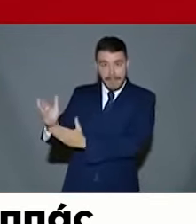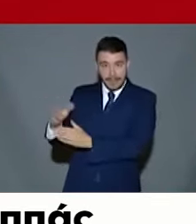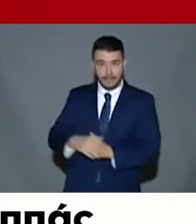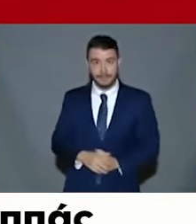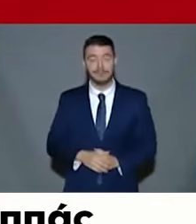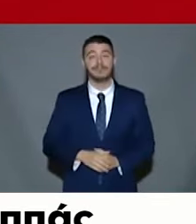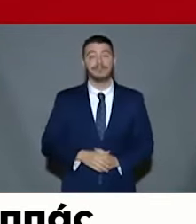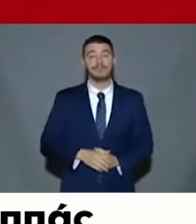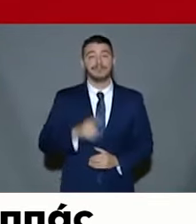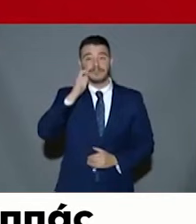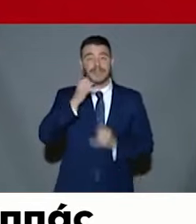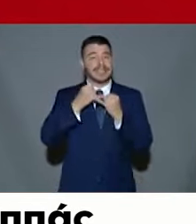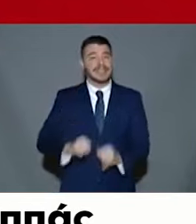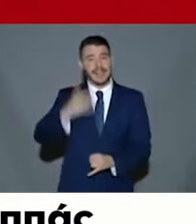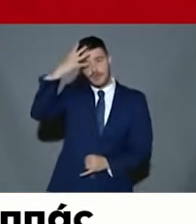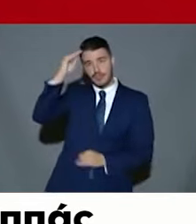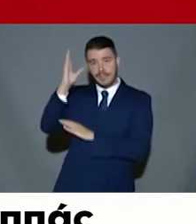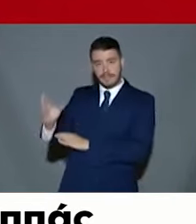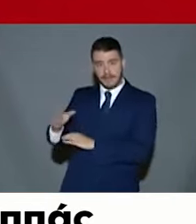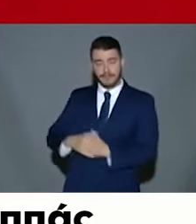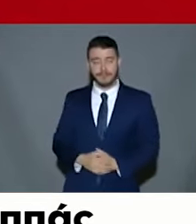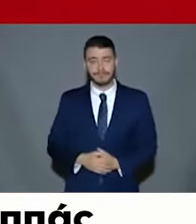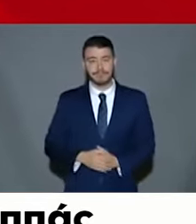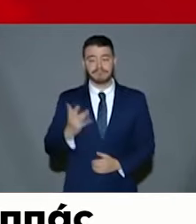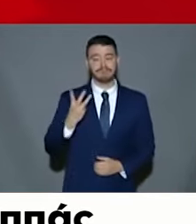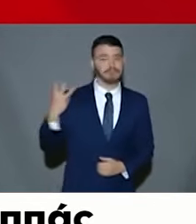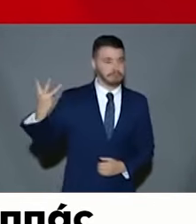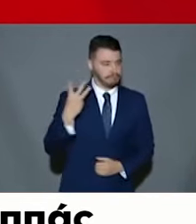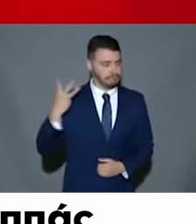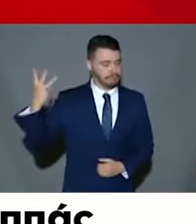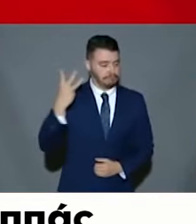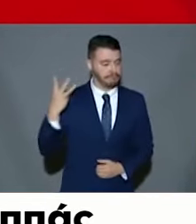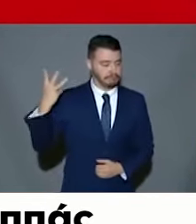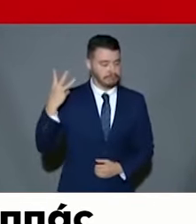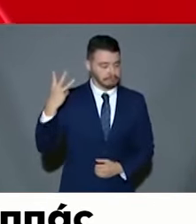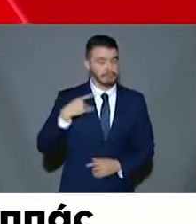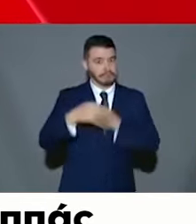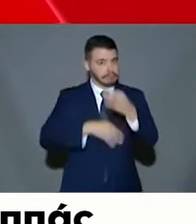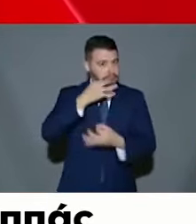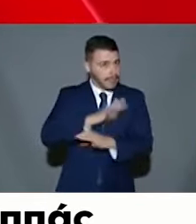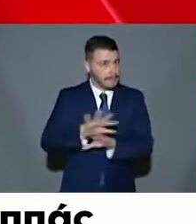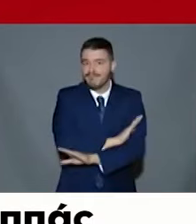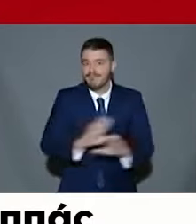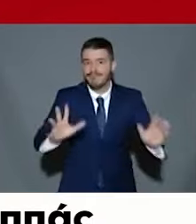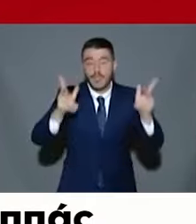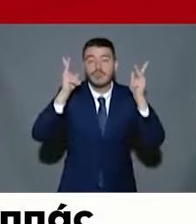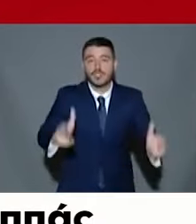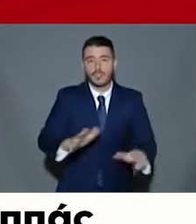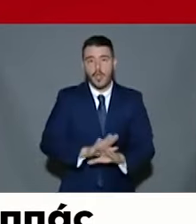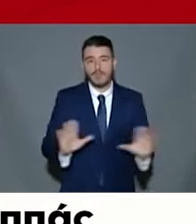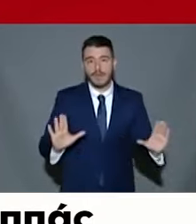μέρα των ευρωεκλογών να μπορεί να κάνει μια άλλη κίνηση. Δεν ξέρω ποια θα μπορούσε να είναι αυτή η κίνηση. Συμμερίζομαι αυτή την